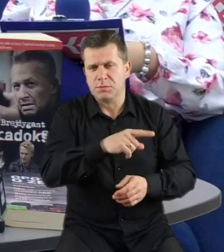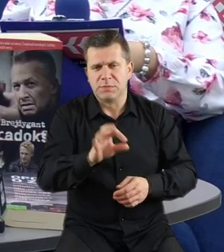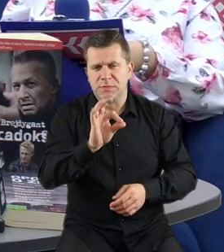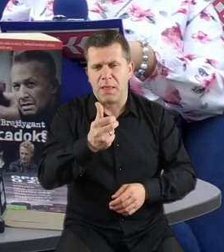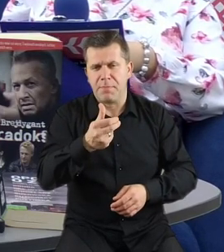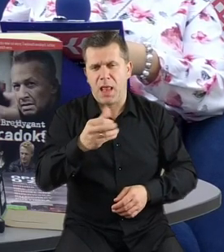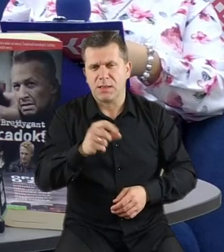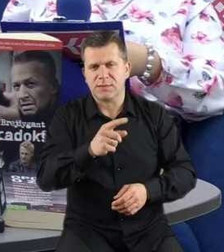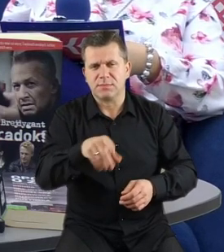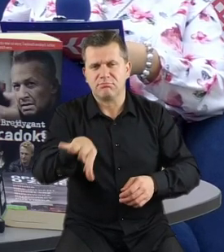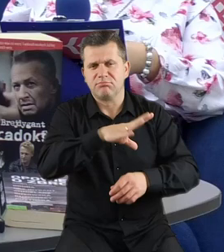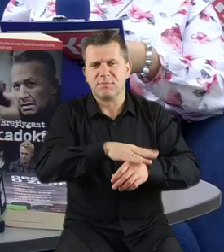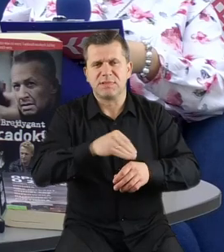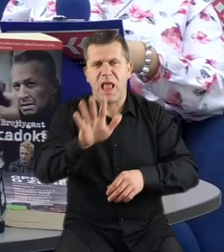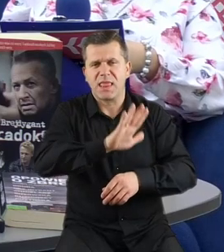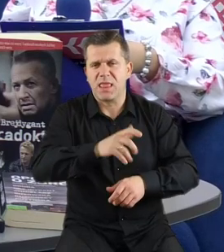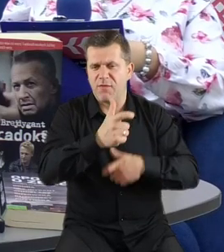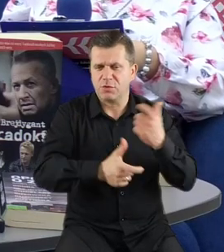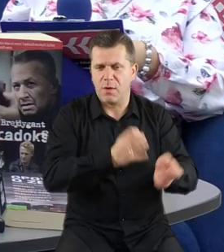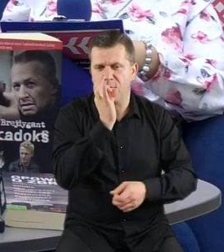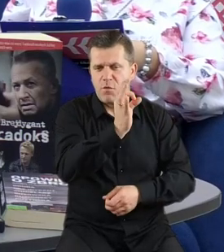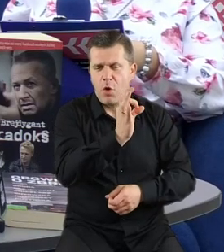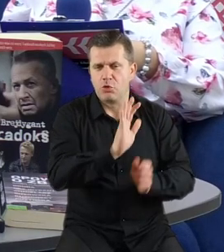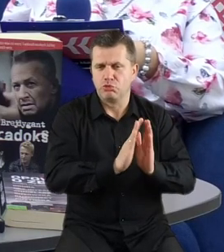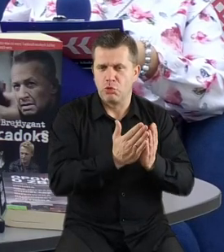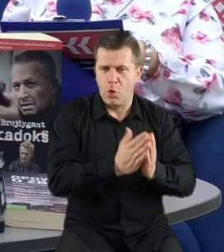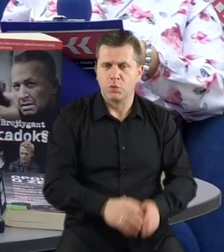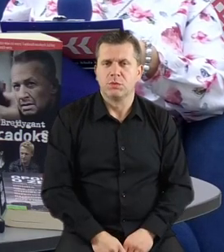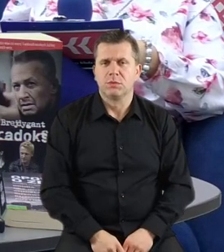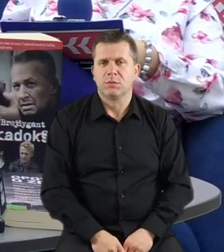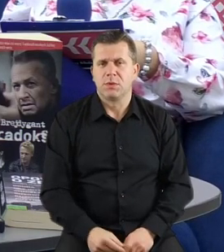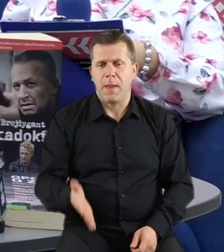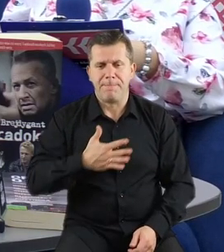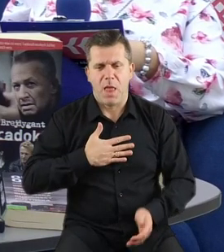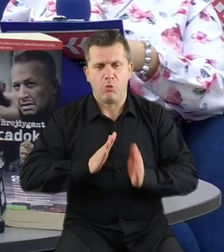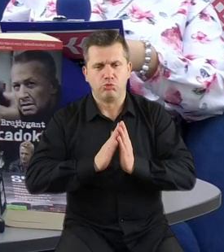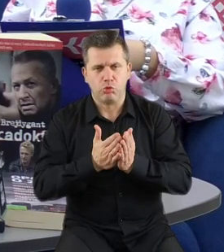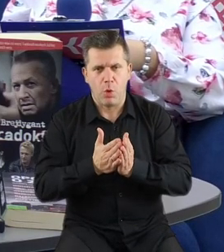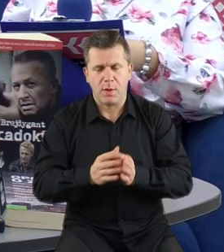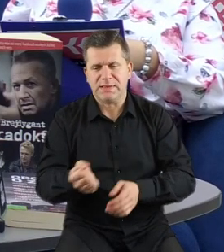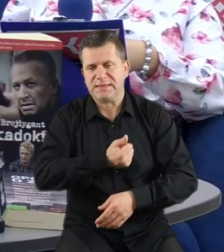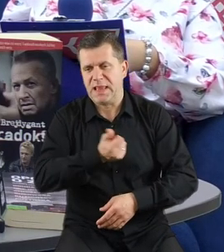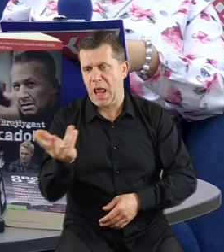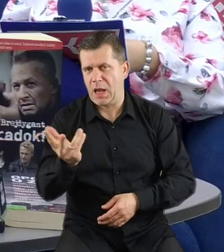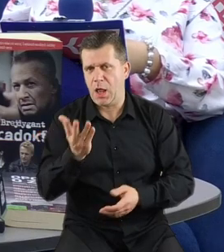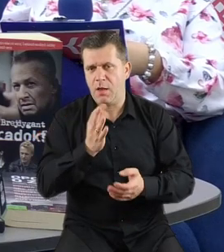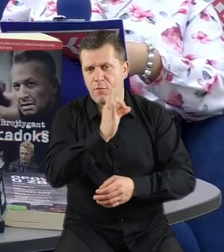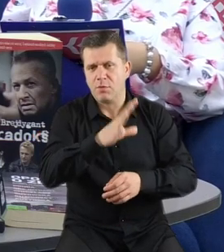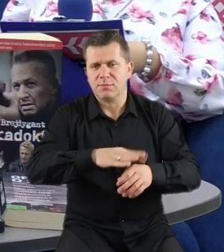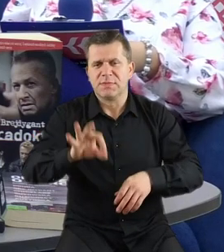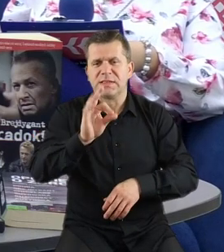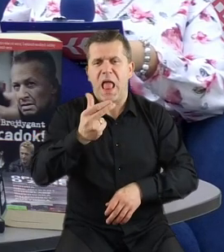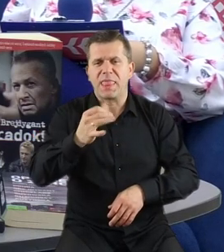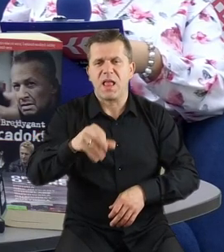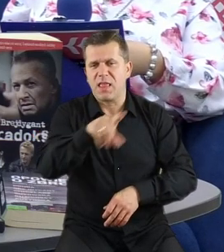nazywało, Skandynawowie zrobili na podstawie swojej jakiejś tam książki. Miałem książkę i serial już skandynawski i